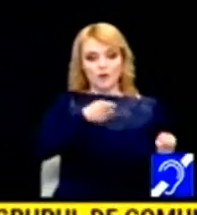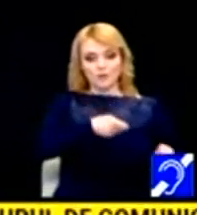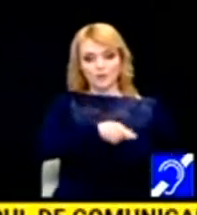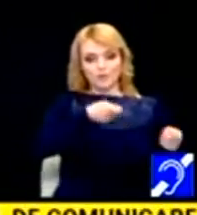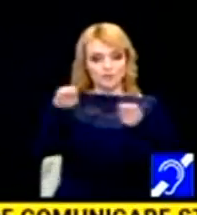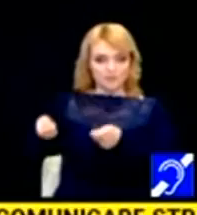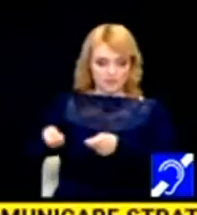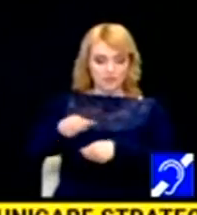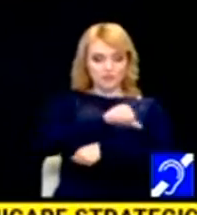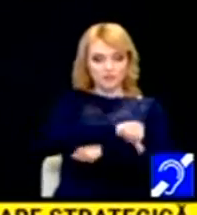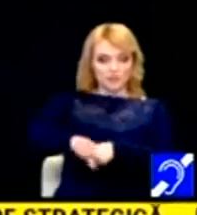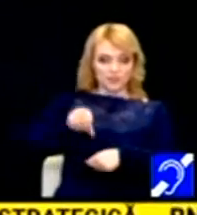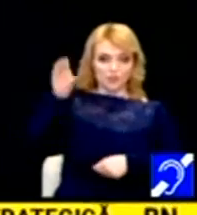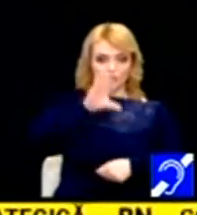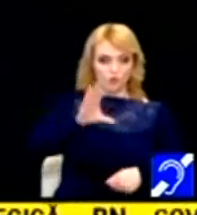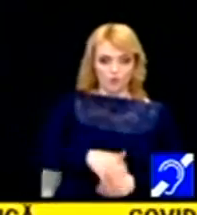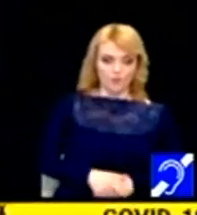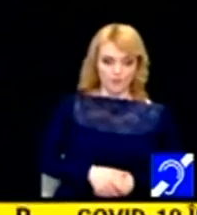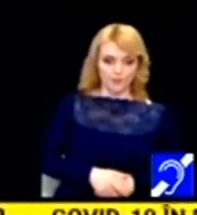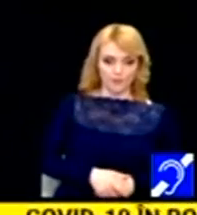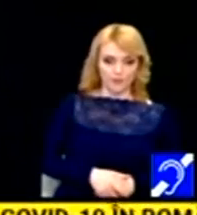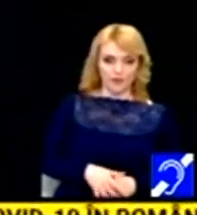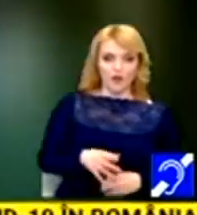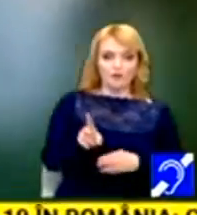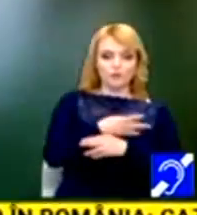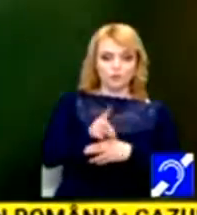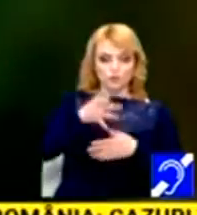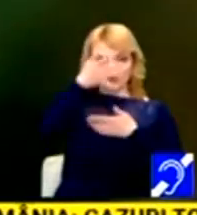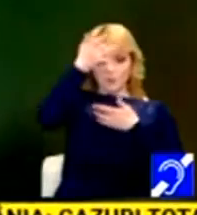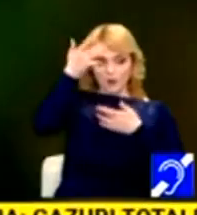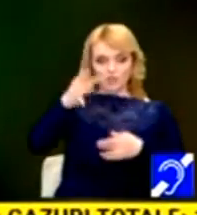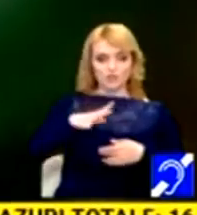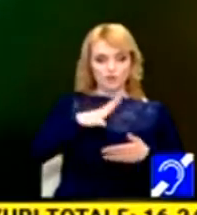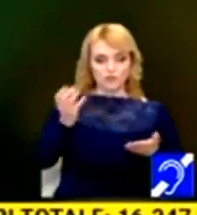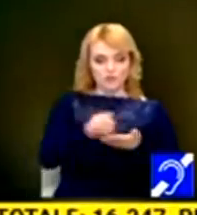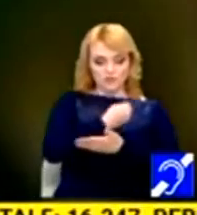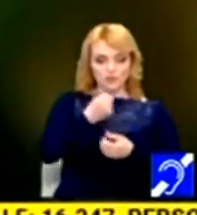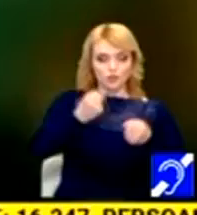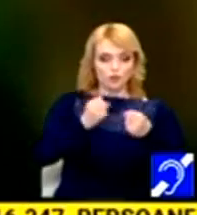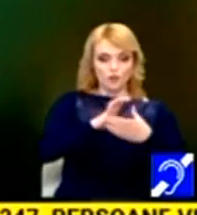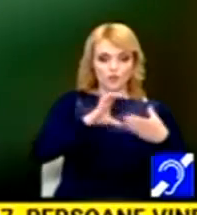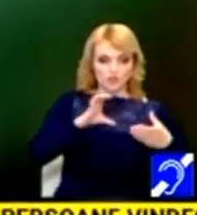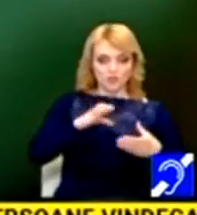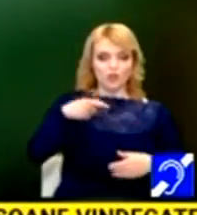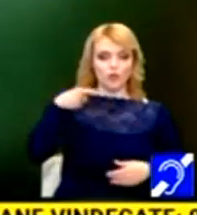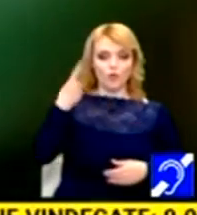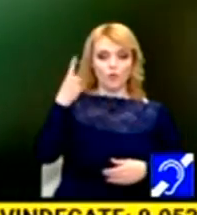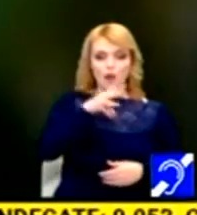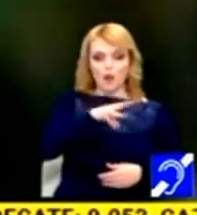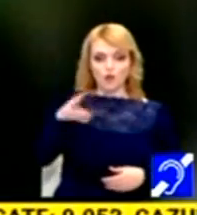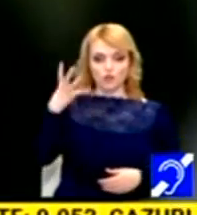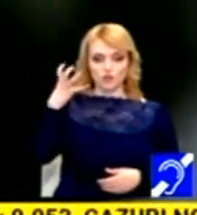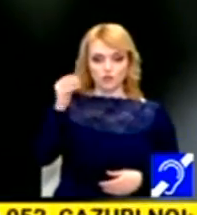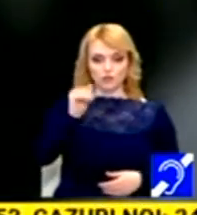18 aprilie oamenii legii au descoperit peste 1,5 milioane de euro nedeclarați într-un camion la Vama Leușeni. Ulterior,